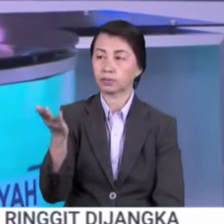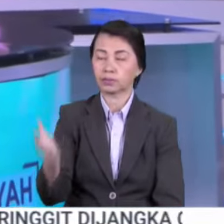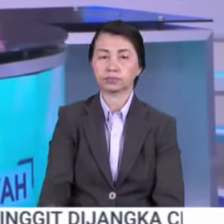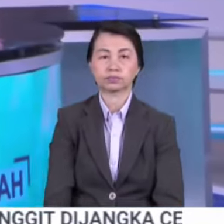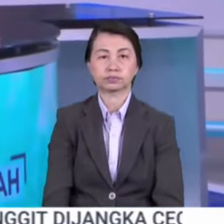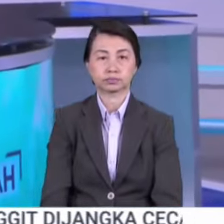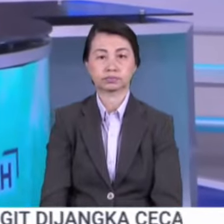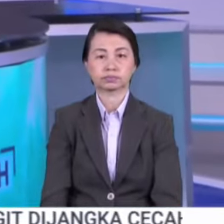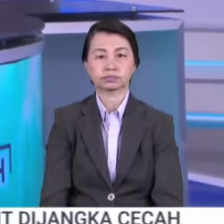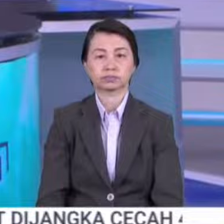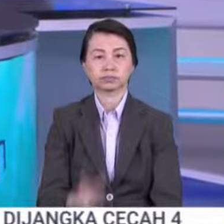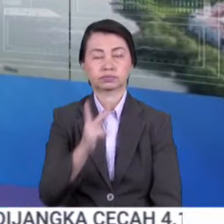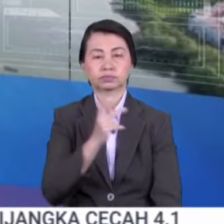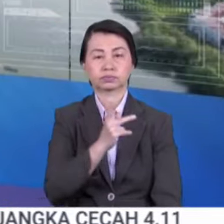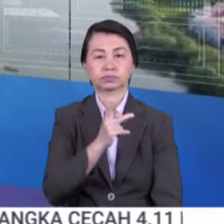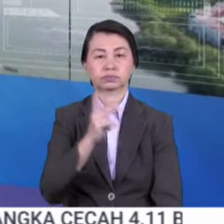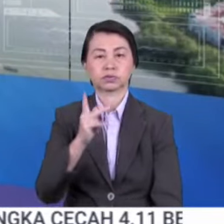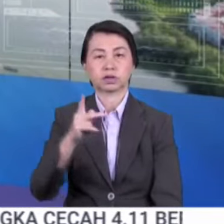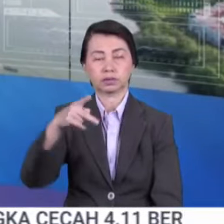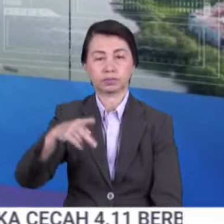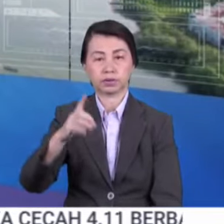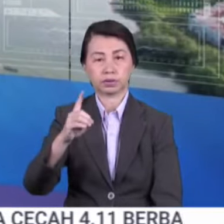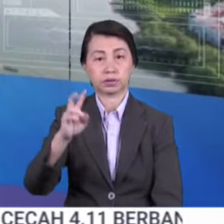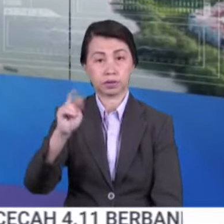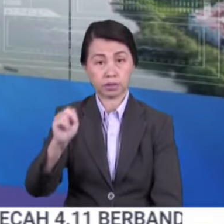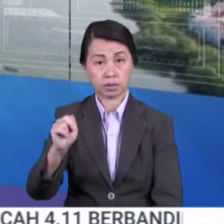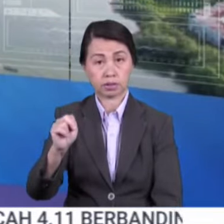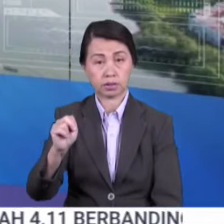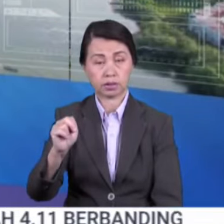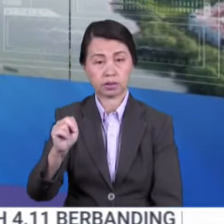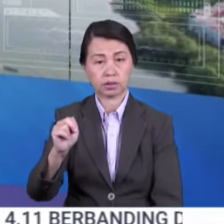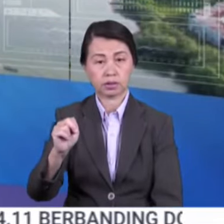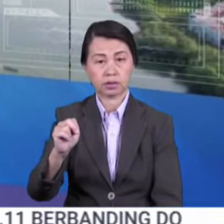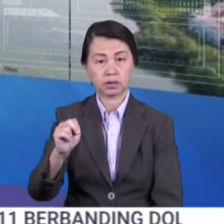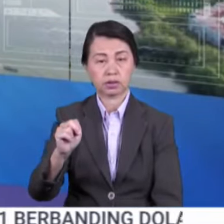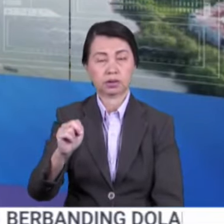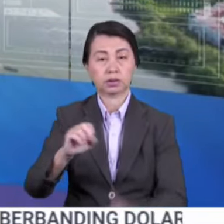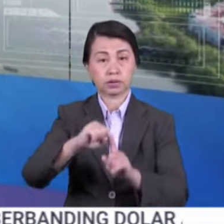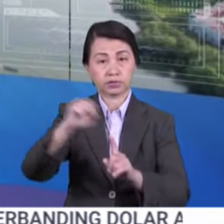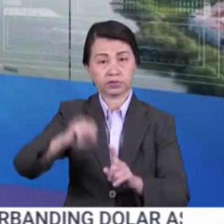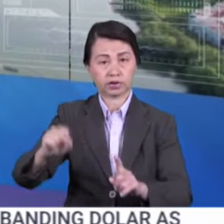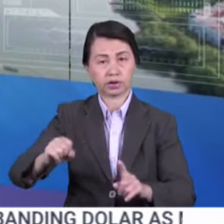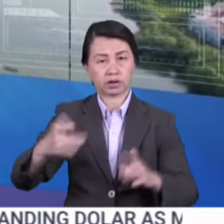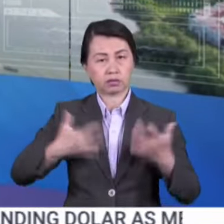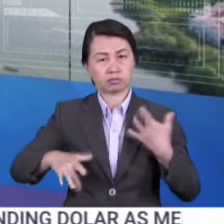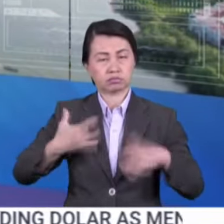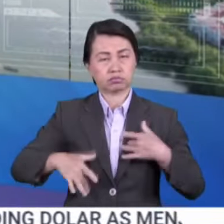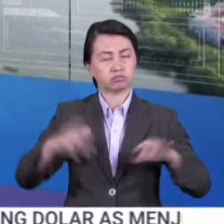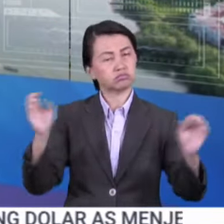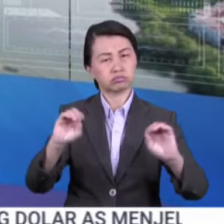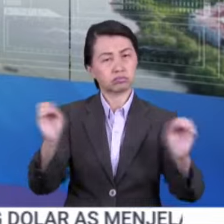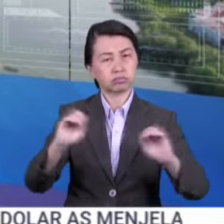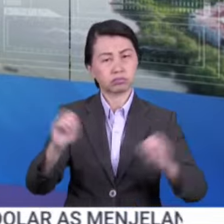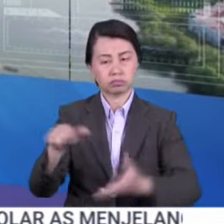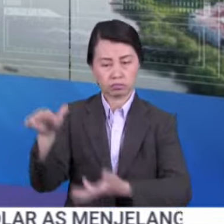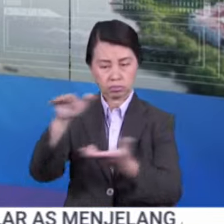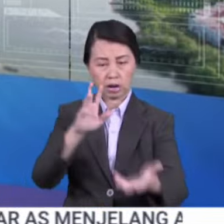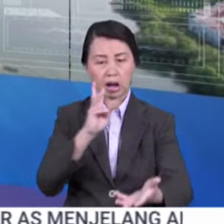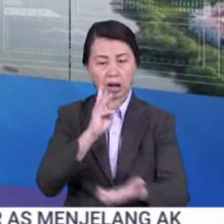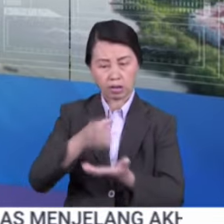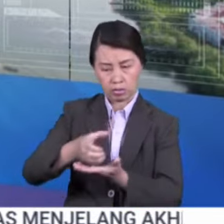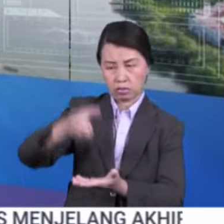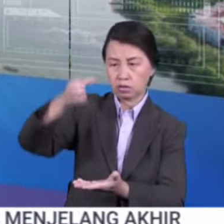Baik, Azam. Kementerian Perdagangan Dalam Negeri dan Kos Sara Hidup KPDN Cawangan Sandakan menafikan dakwaan bahawa bekalan air mineral